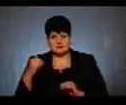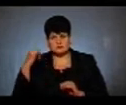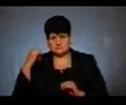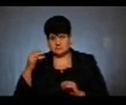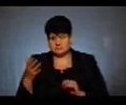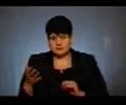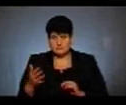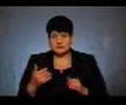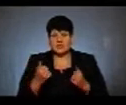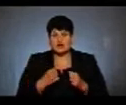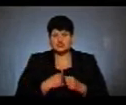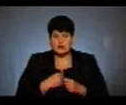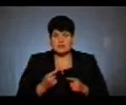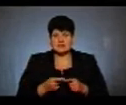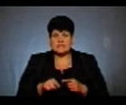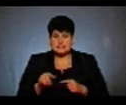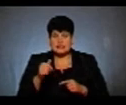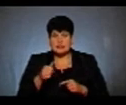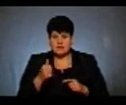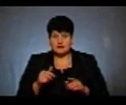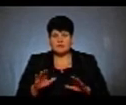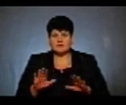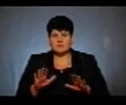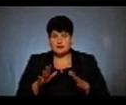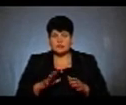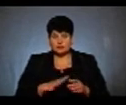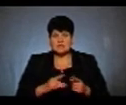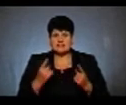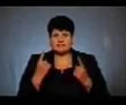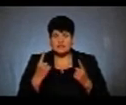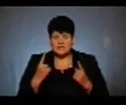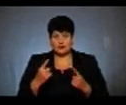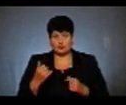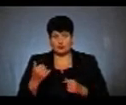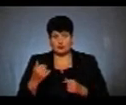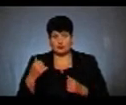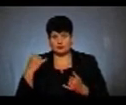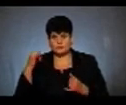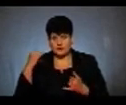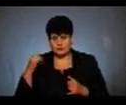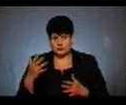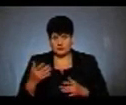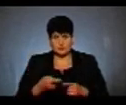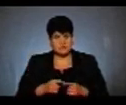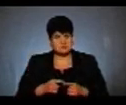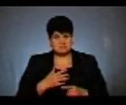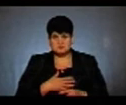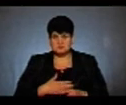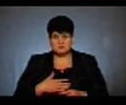жаль, у нас за цей рік 2 випадки сказу було серед великої рогатої худоби, що особливо мене викликає дуже